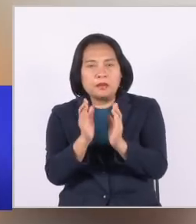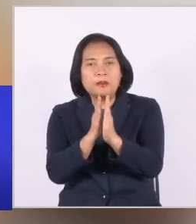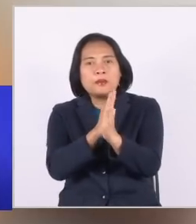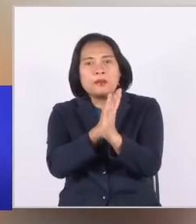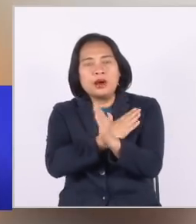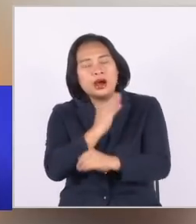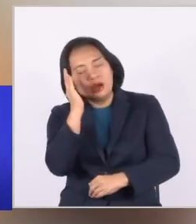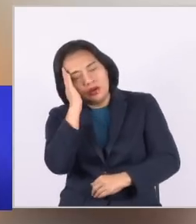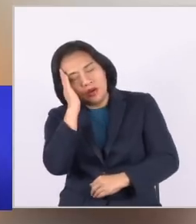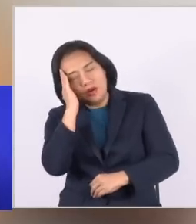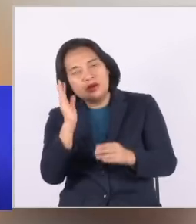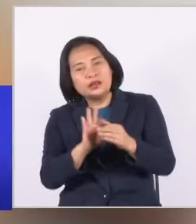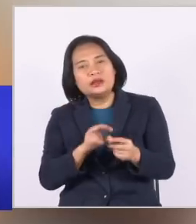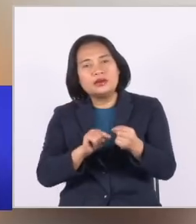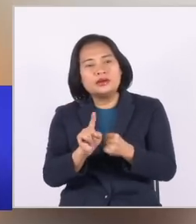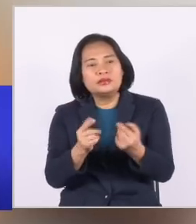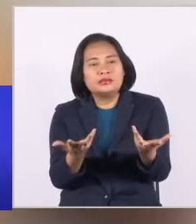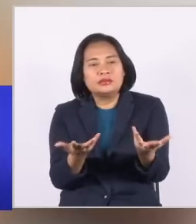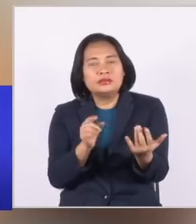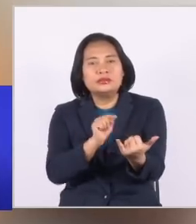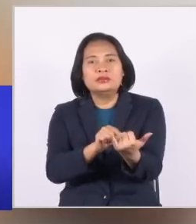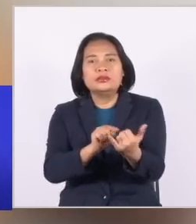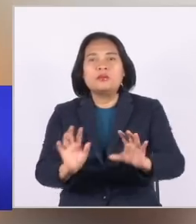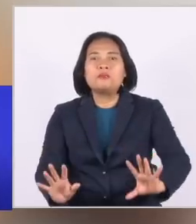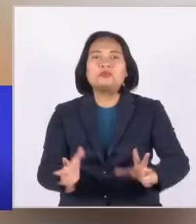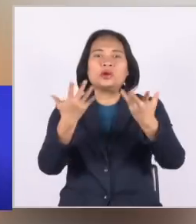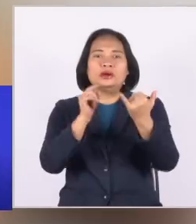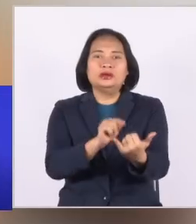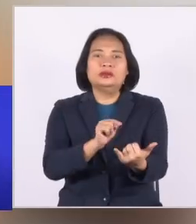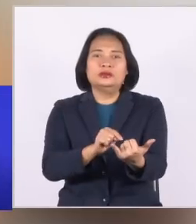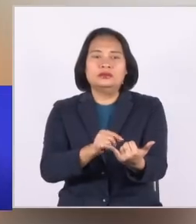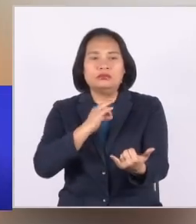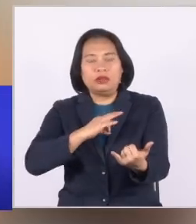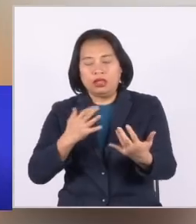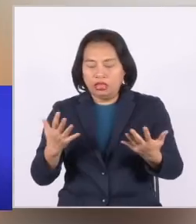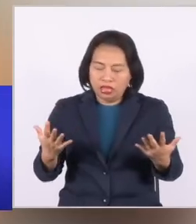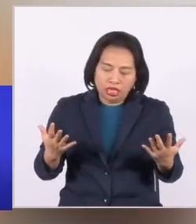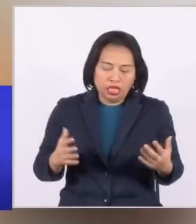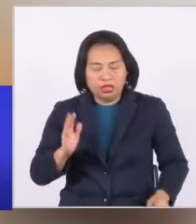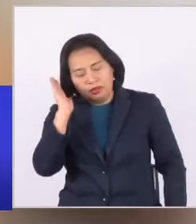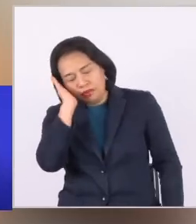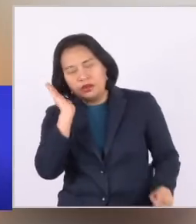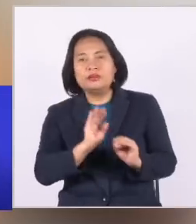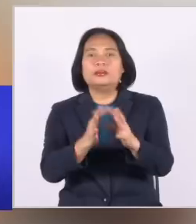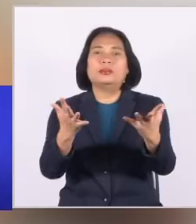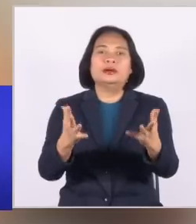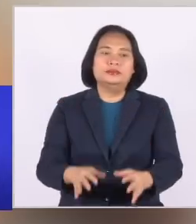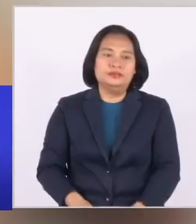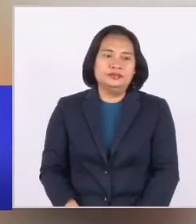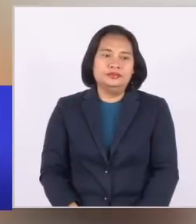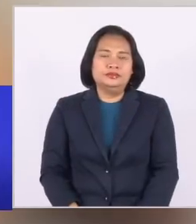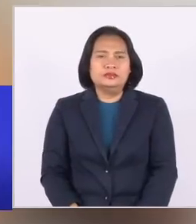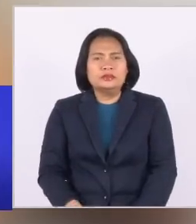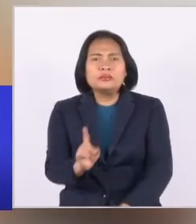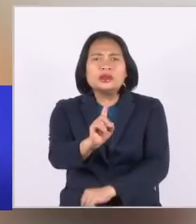พระจริง อันนี้นอนแบบหมดสภาพด้วยนะคะ หมดสภาพแล้วเมาอีกต่างหาก ไม่นอนเป็นปางอะไรทั้งสิ้นเลยนะคะเล่นปางพญานาคหรือเปล่า